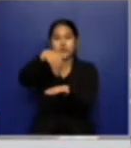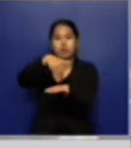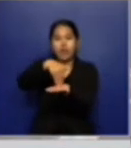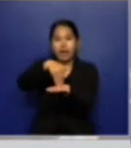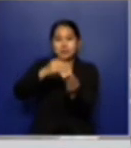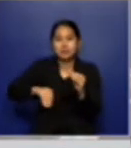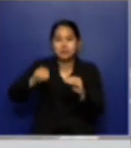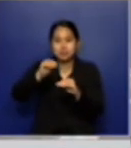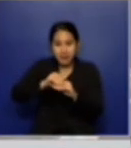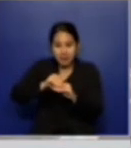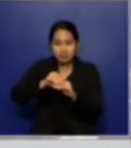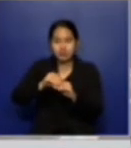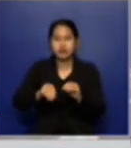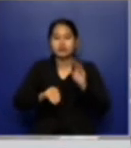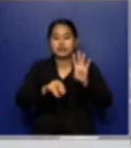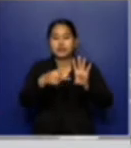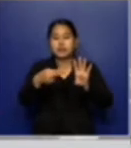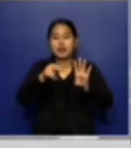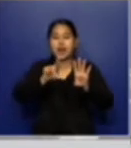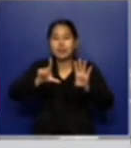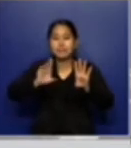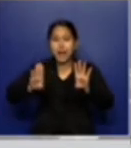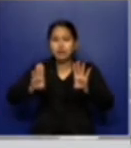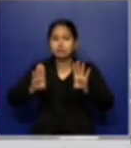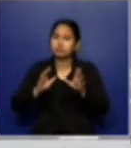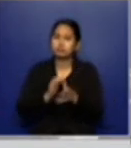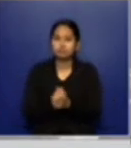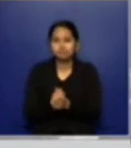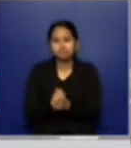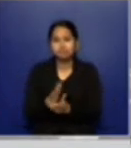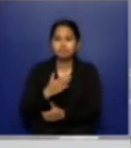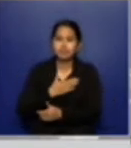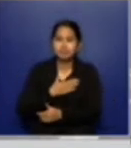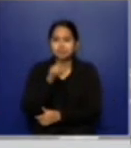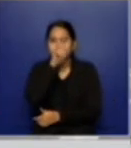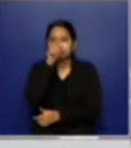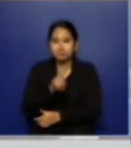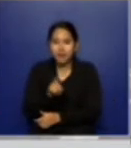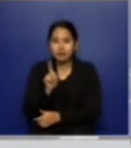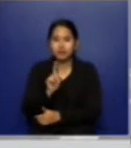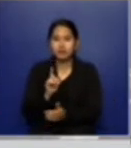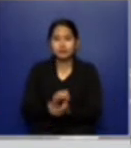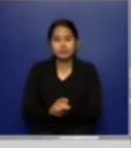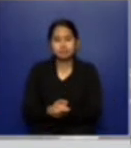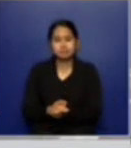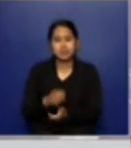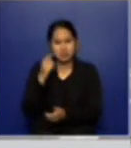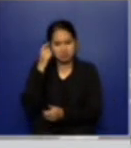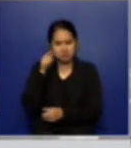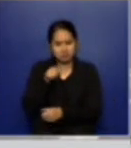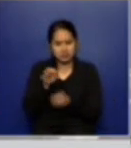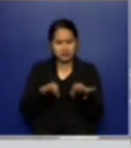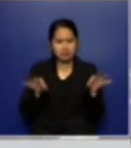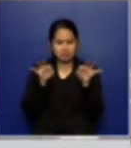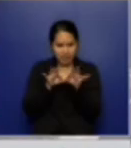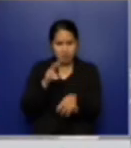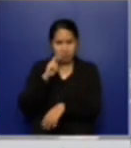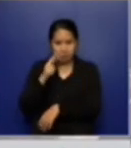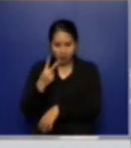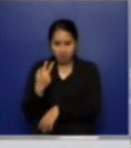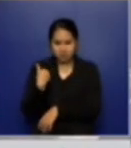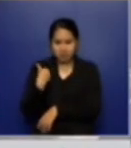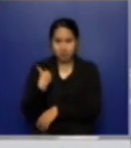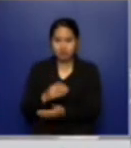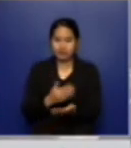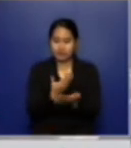พิ่มไว้ที่ 40,000 ล้านบาทดิฉันขอตั้งข้อสังเกตว่ามีความจำเป็นซ้ำซ้อนหรือไม่